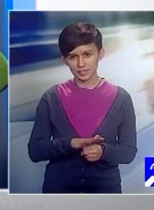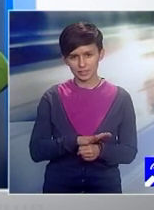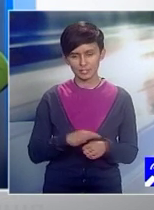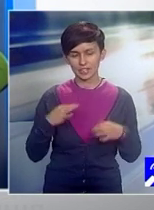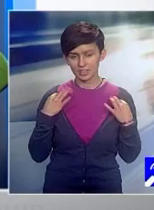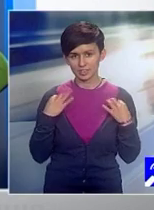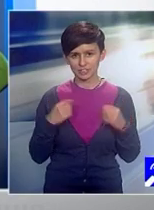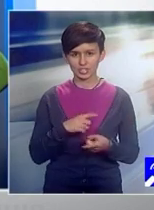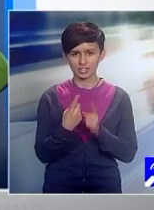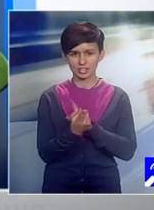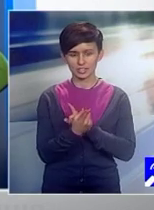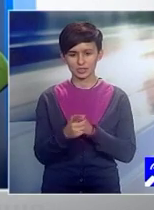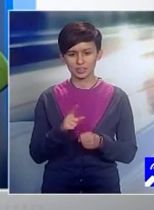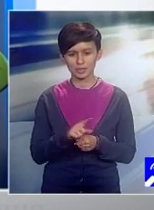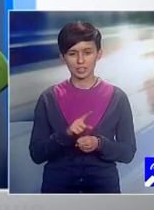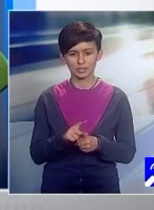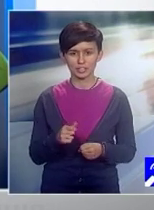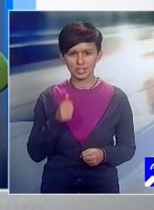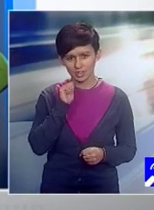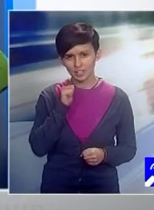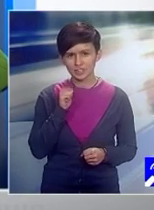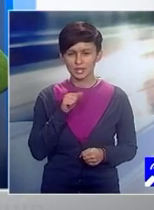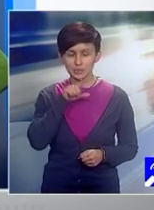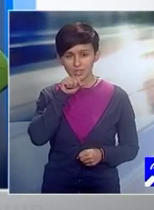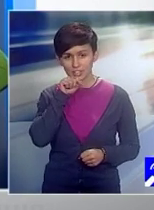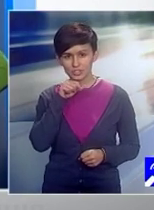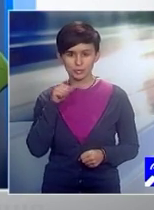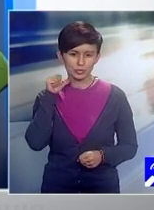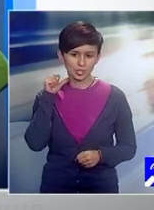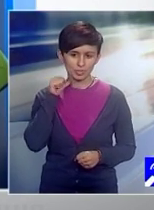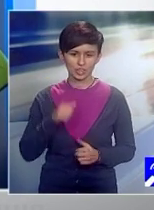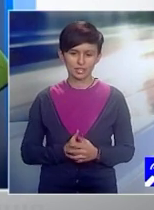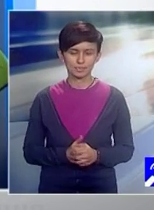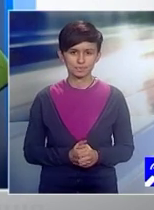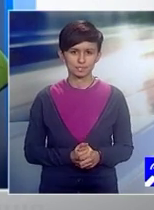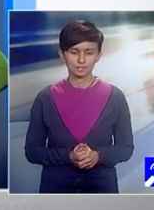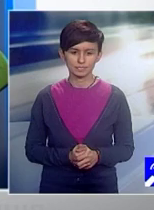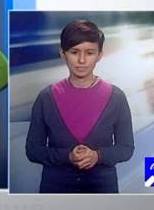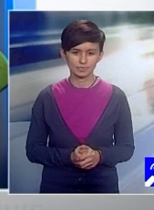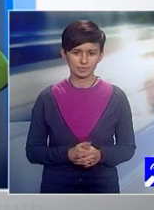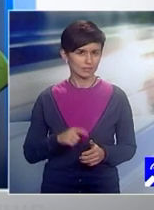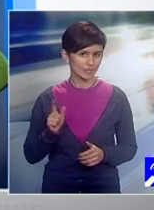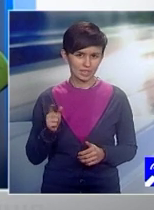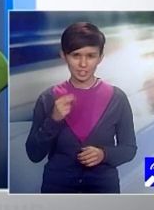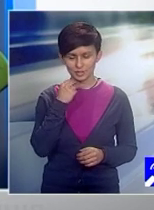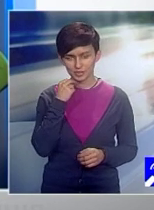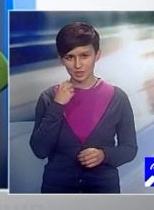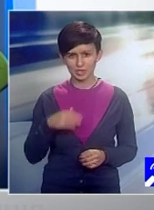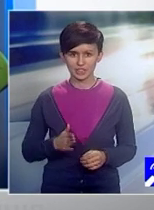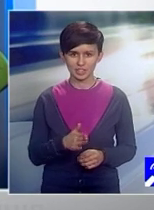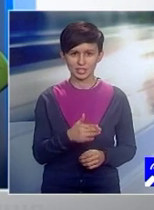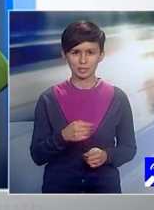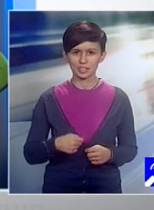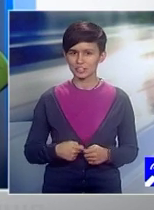Vită, porc, pui, se mănâncă și din astea. Asta apropo de una dintre stereotipii. Deci nu se mănâncă pește non-stop, se